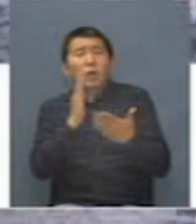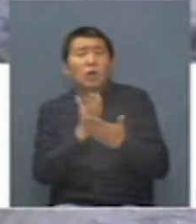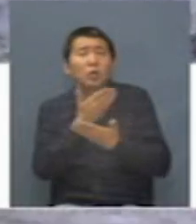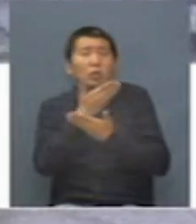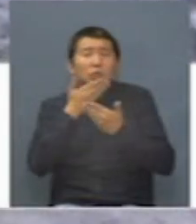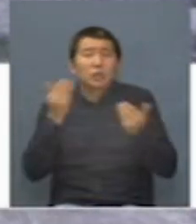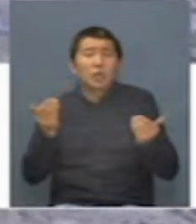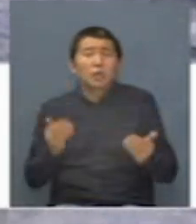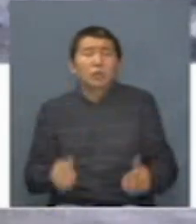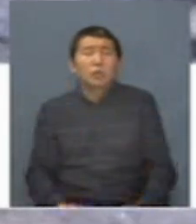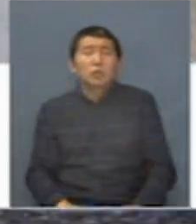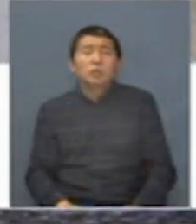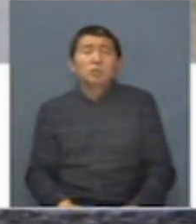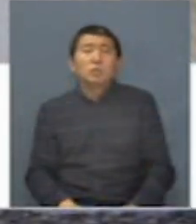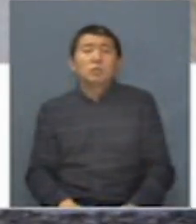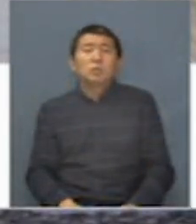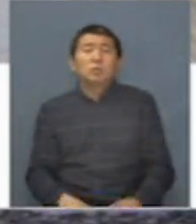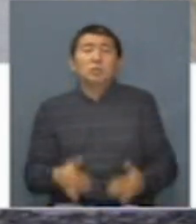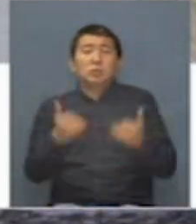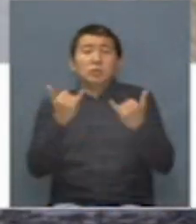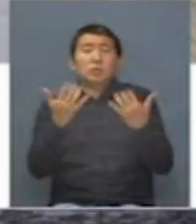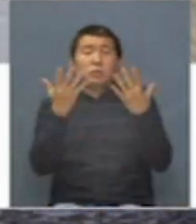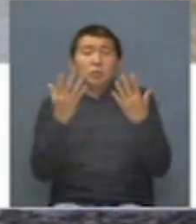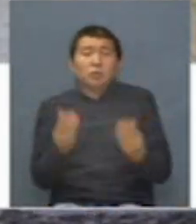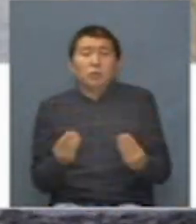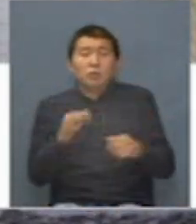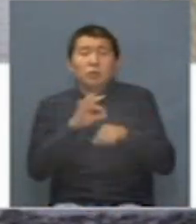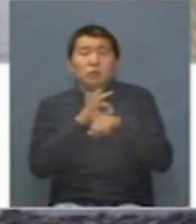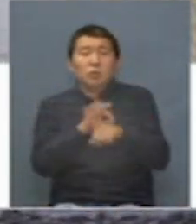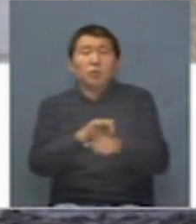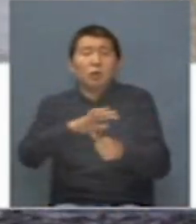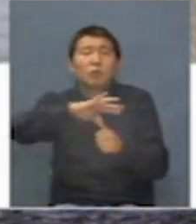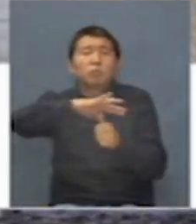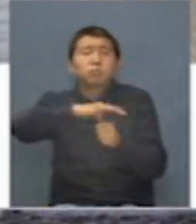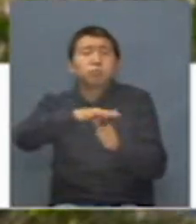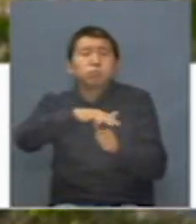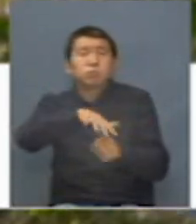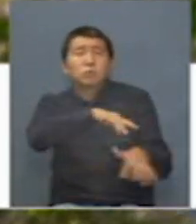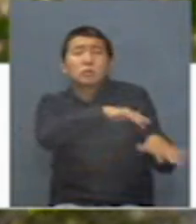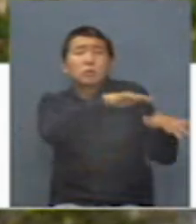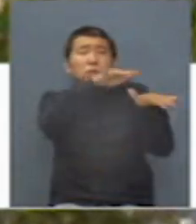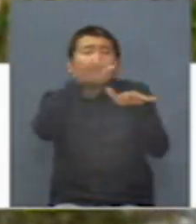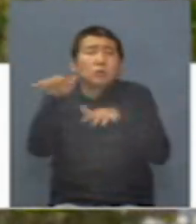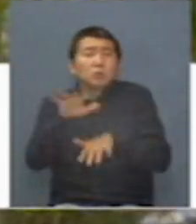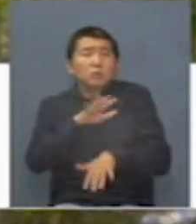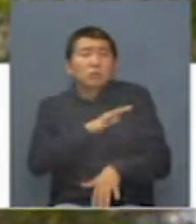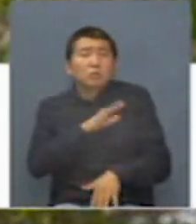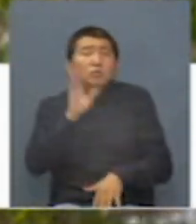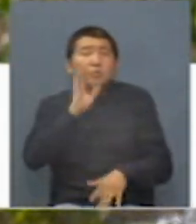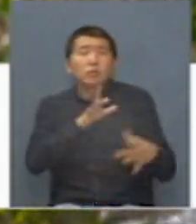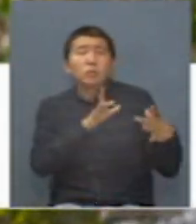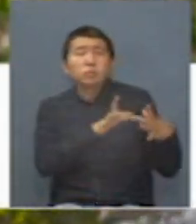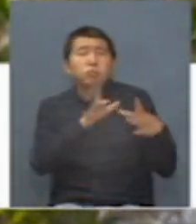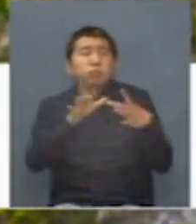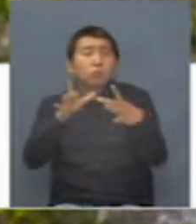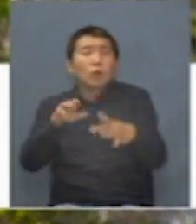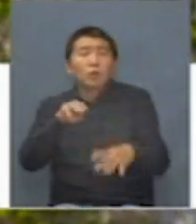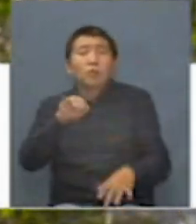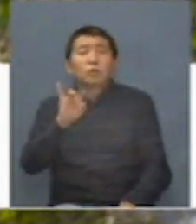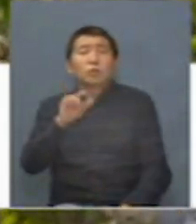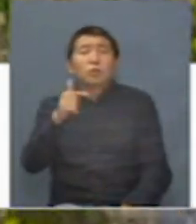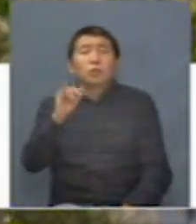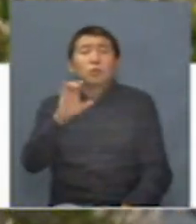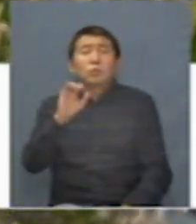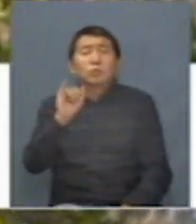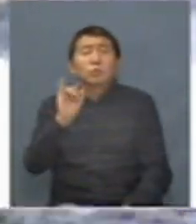на селеопасном участке. На сегодняшний день проведено аэровизуальное обследование моренных озер бассейнов рек Тургусун, Сарымсакты,